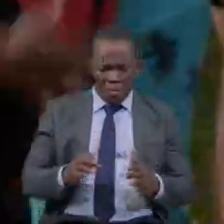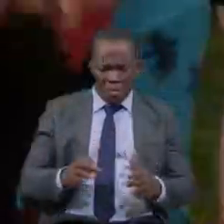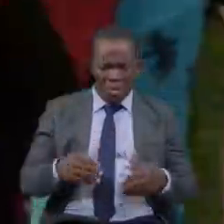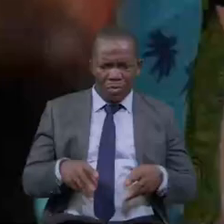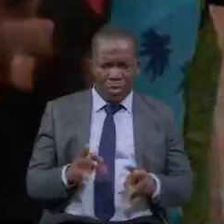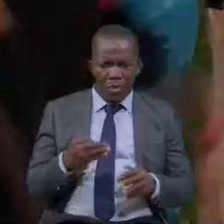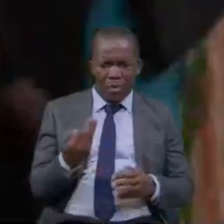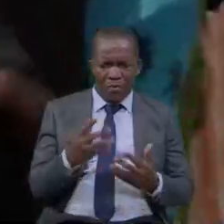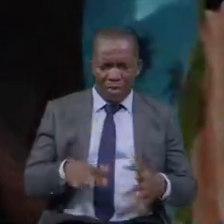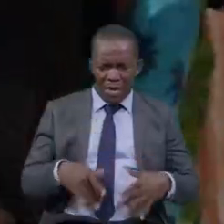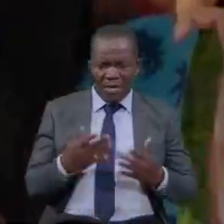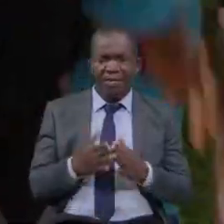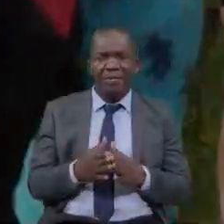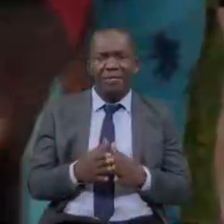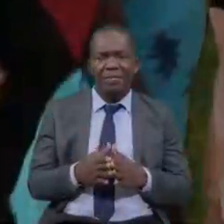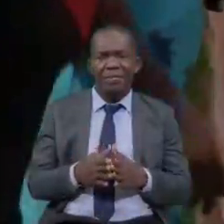du serpent